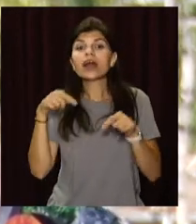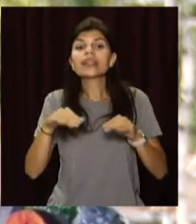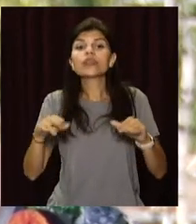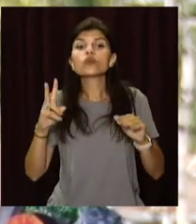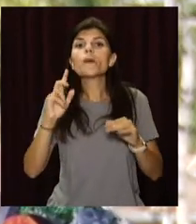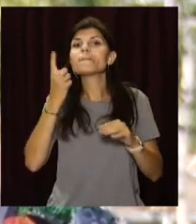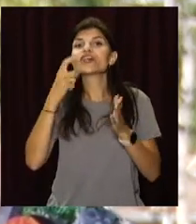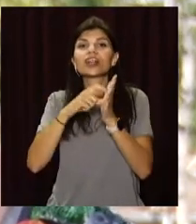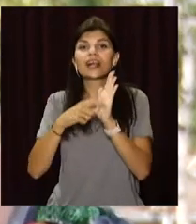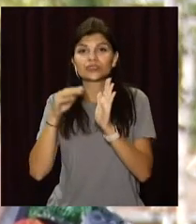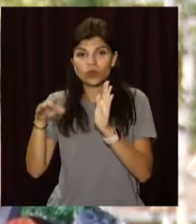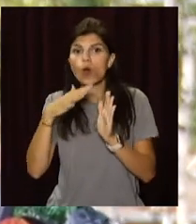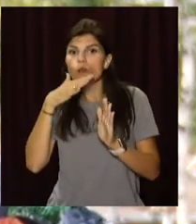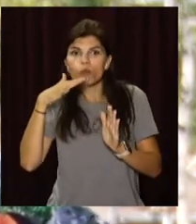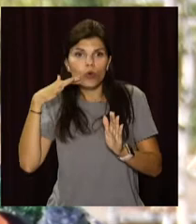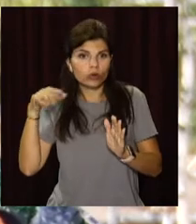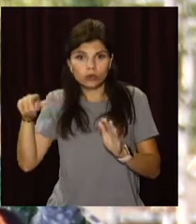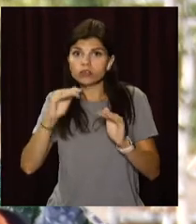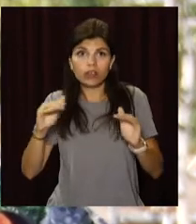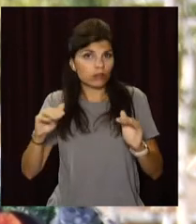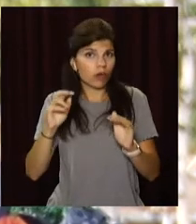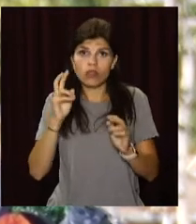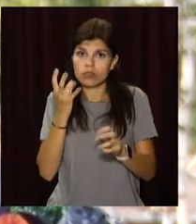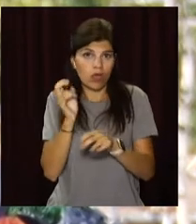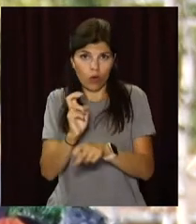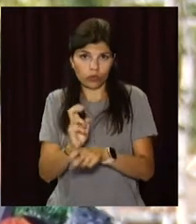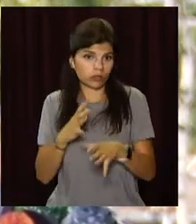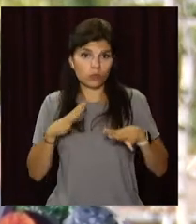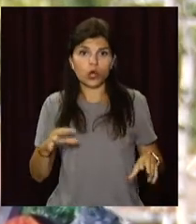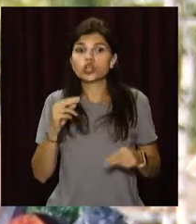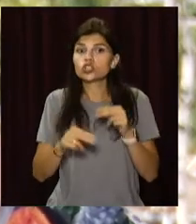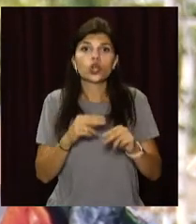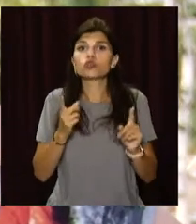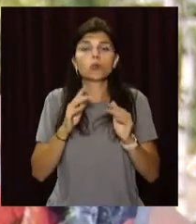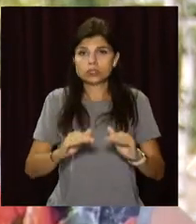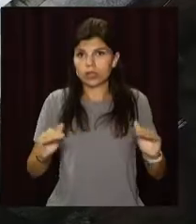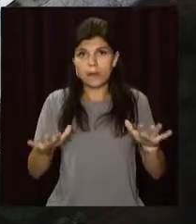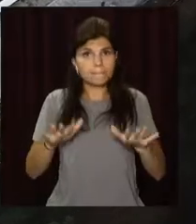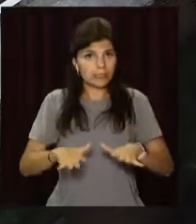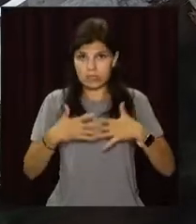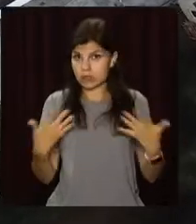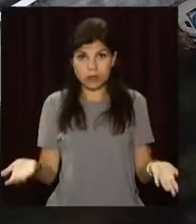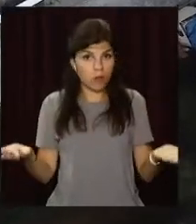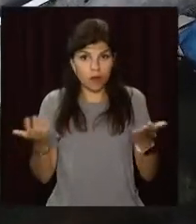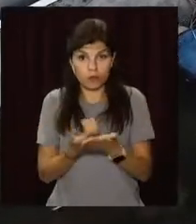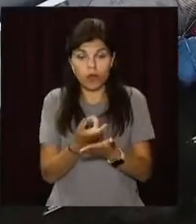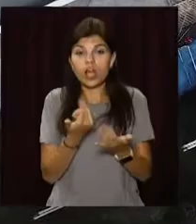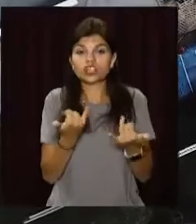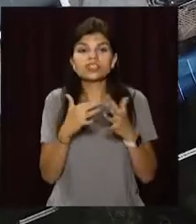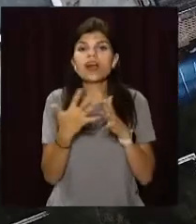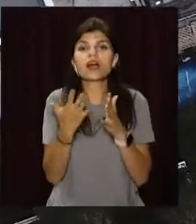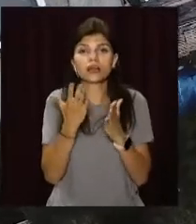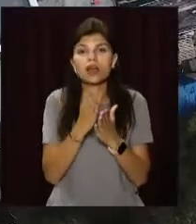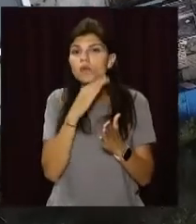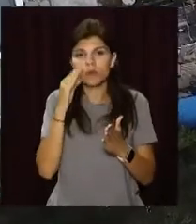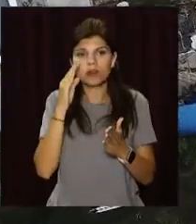році, більше половини до дитячого садочка просто не ходили через відсутність місця. Тим дитсадком, який зараз є у селі,